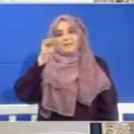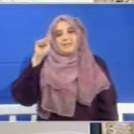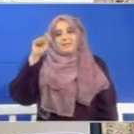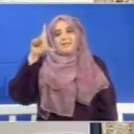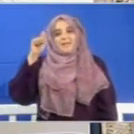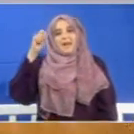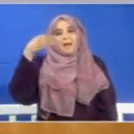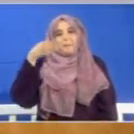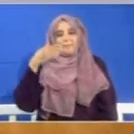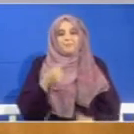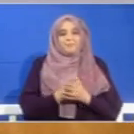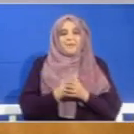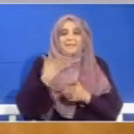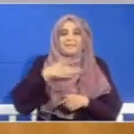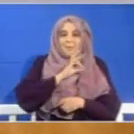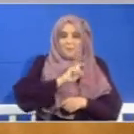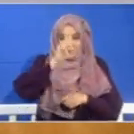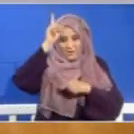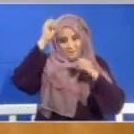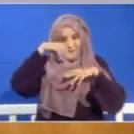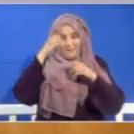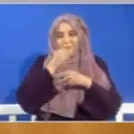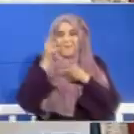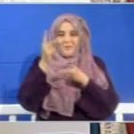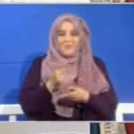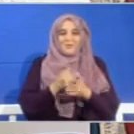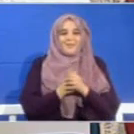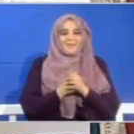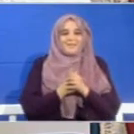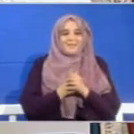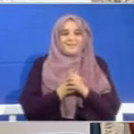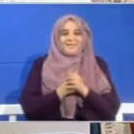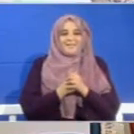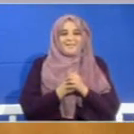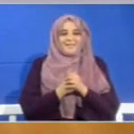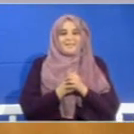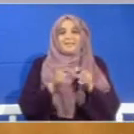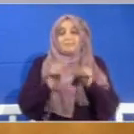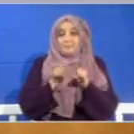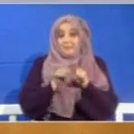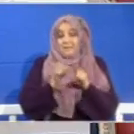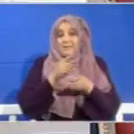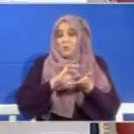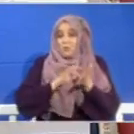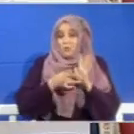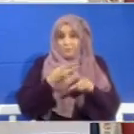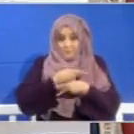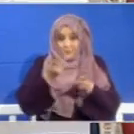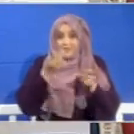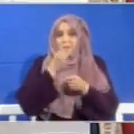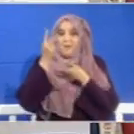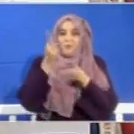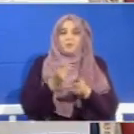وعليكم السلام ورحمة الله وبركاته، أهلا وسهلا. مرحبا، أهلا وسهلا شيخنا الكريم. نرحب بكم مشاهدينا الأعزاء،